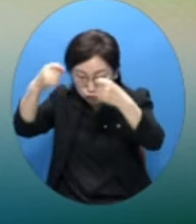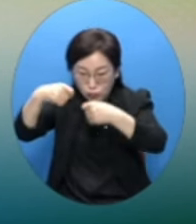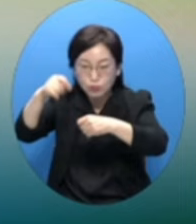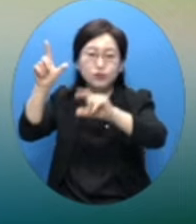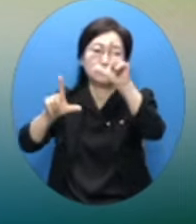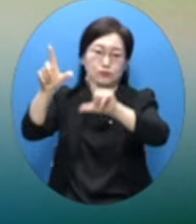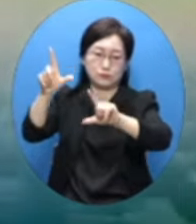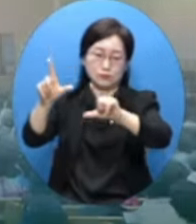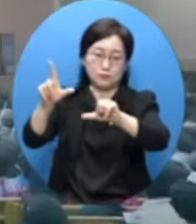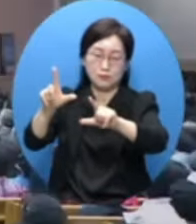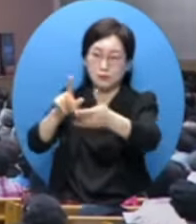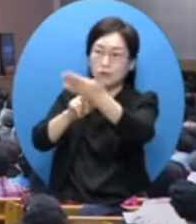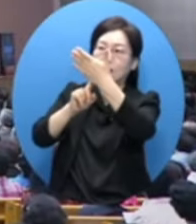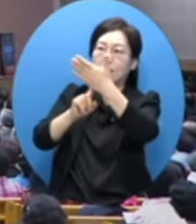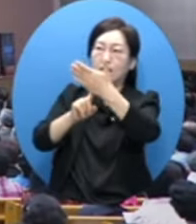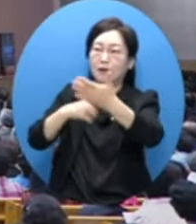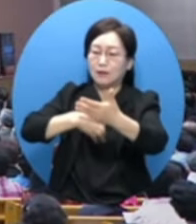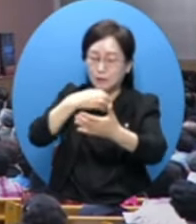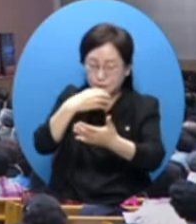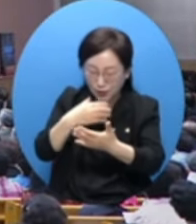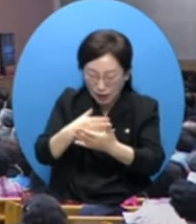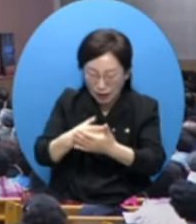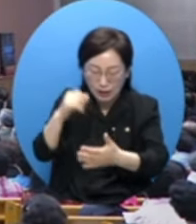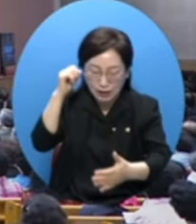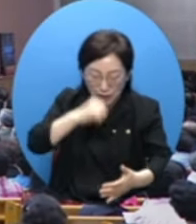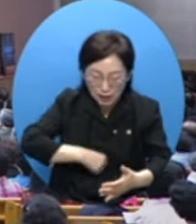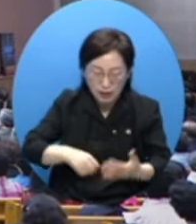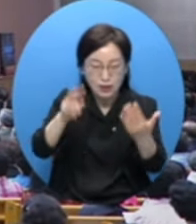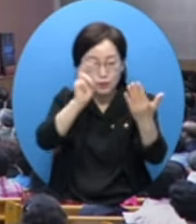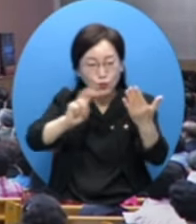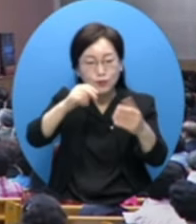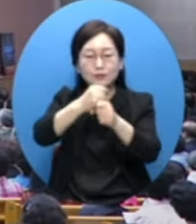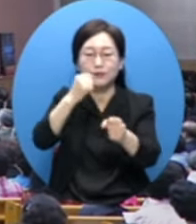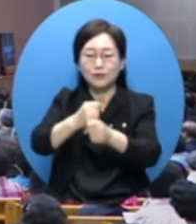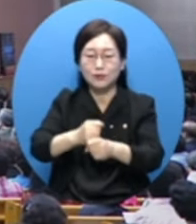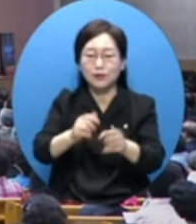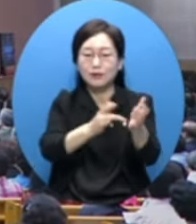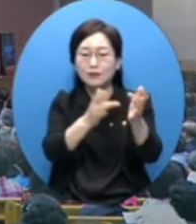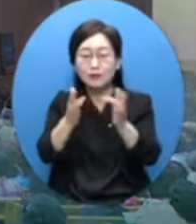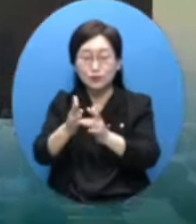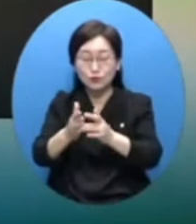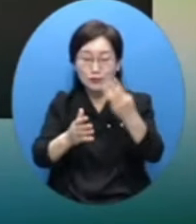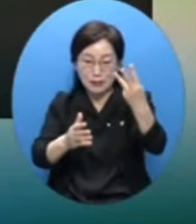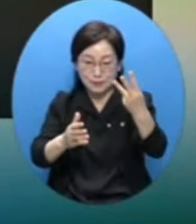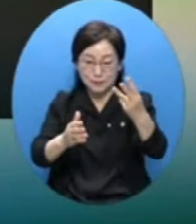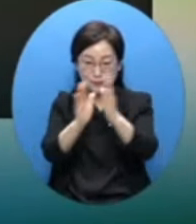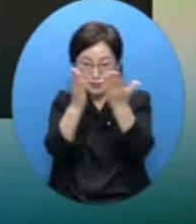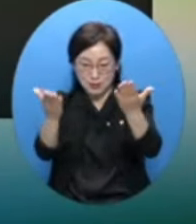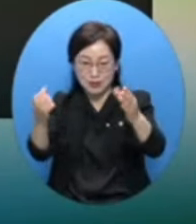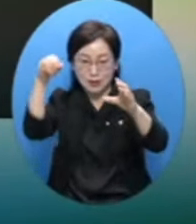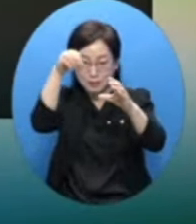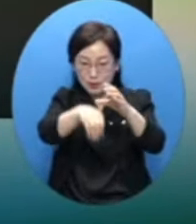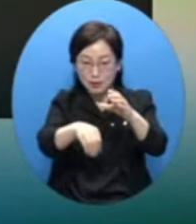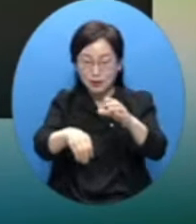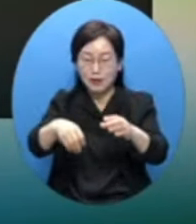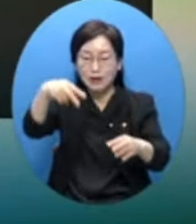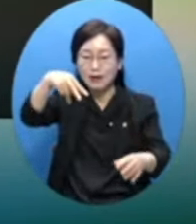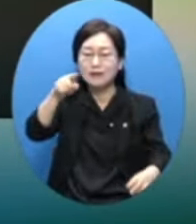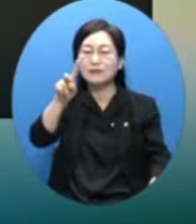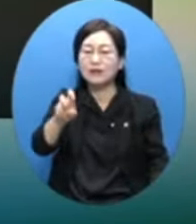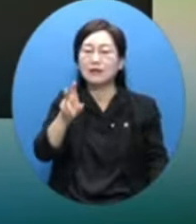그 감동을 받아서 그 자리에서 작사자가 온 것이 바로 예수 3집에 기록된 사명이라는